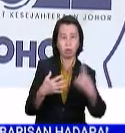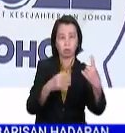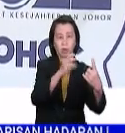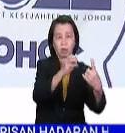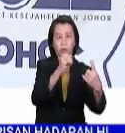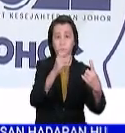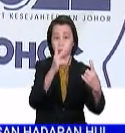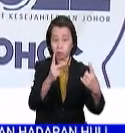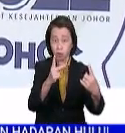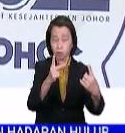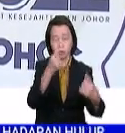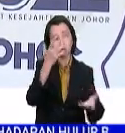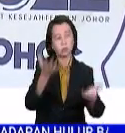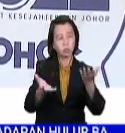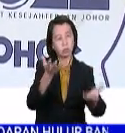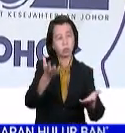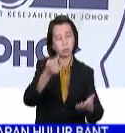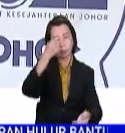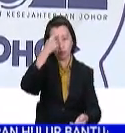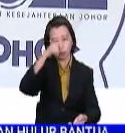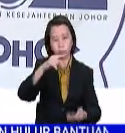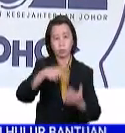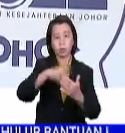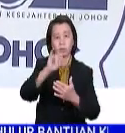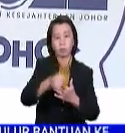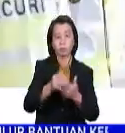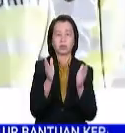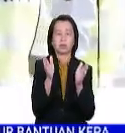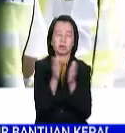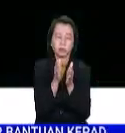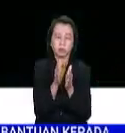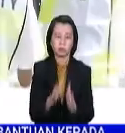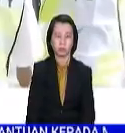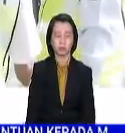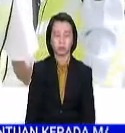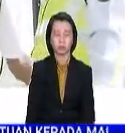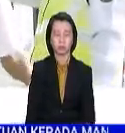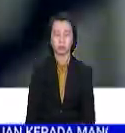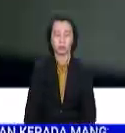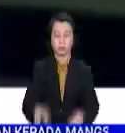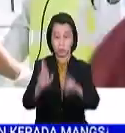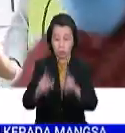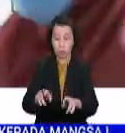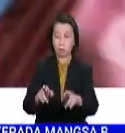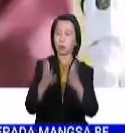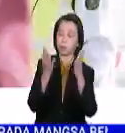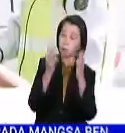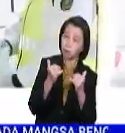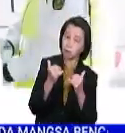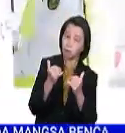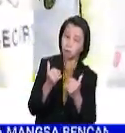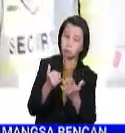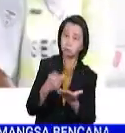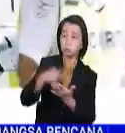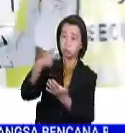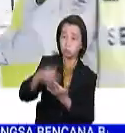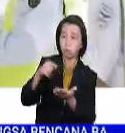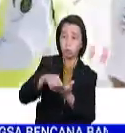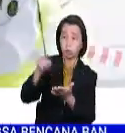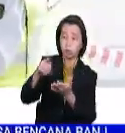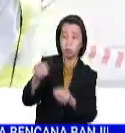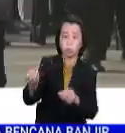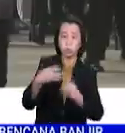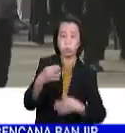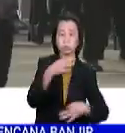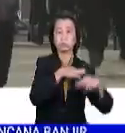itu lagi mungkin untuk projek-projek kecil. Rakyat pula mengharapkan inisiatif tersebut dapat